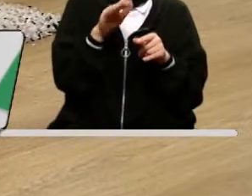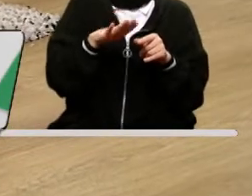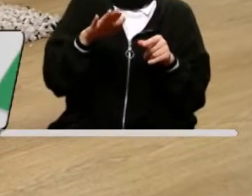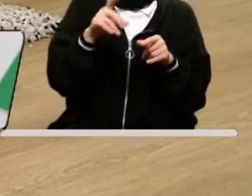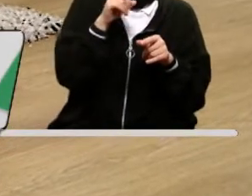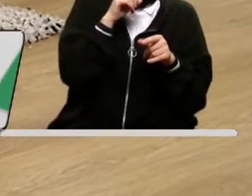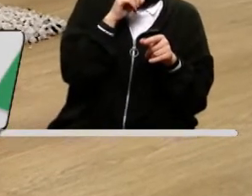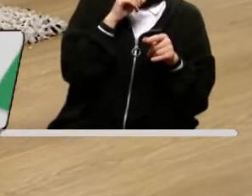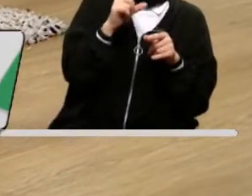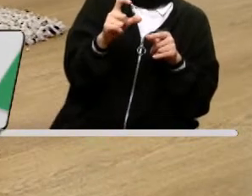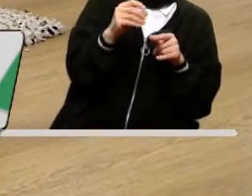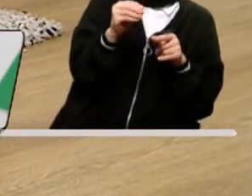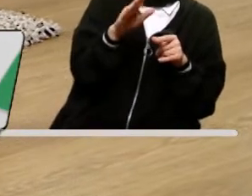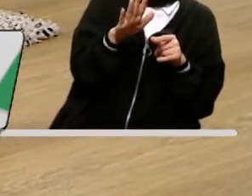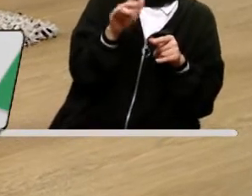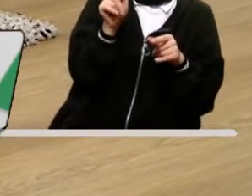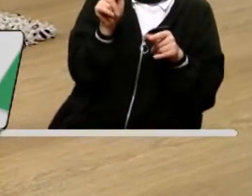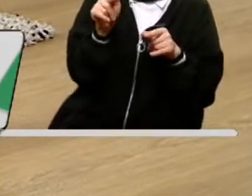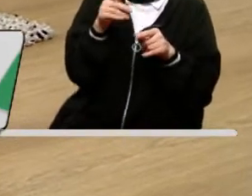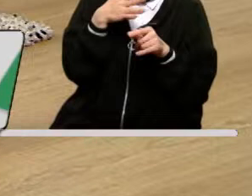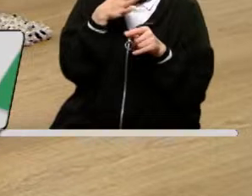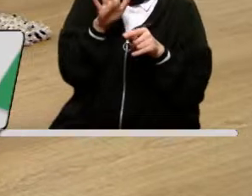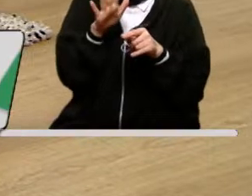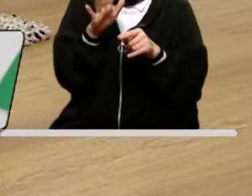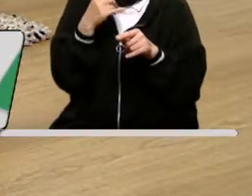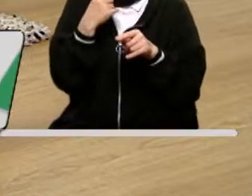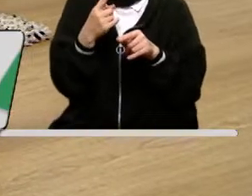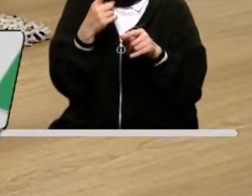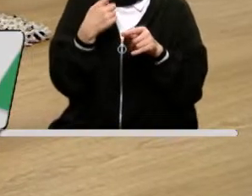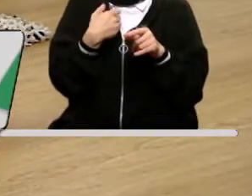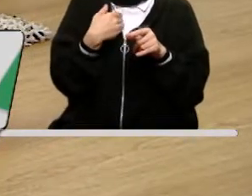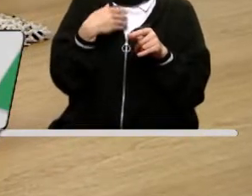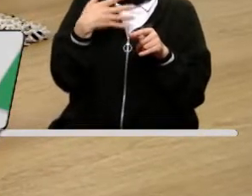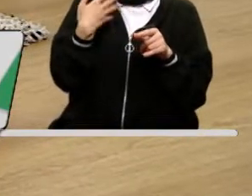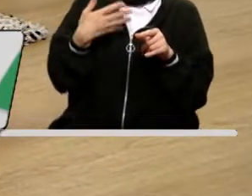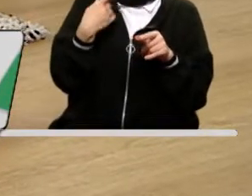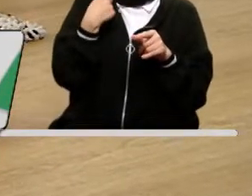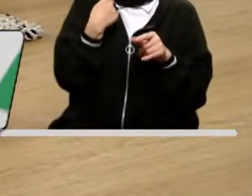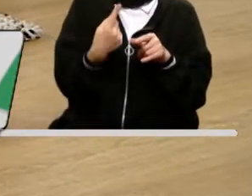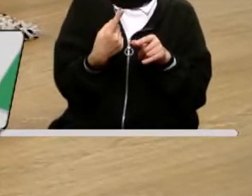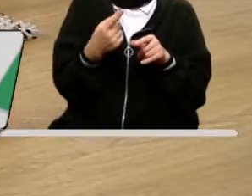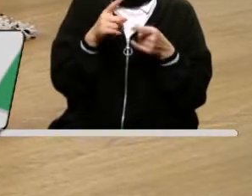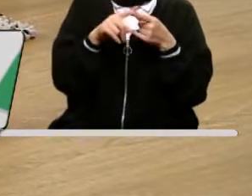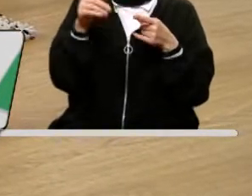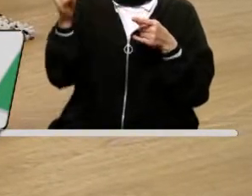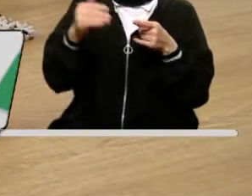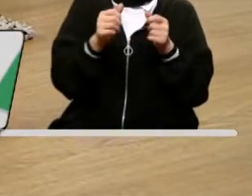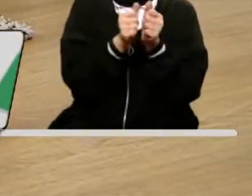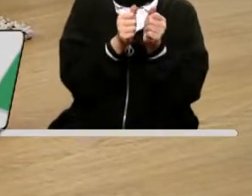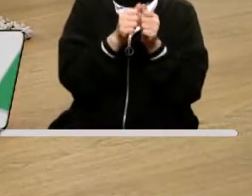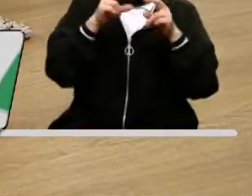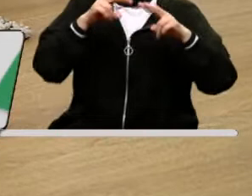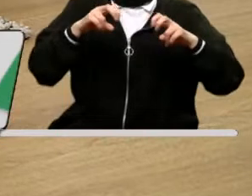verip yanlış yönlendirmektense şu an bilmiyorum, ben de merak ettim. Çocuğumuzu sadece hafta sonları